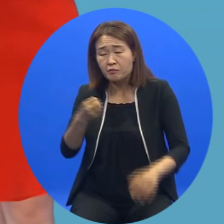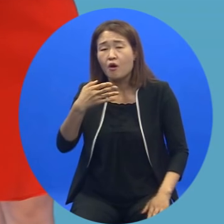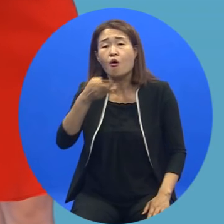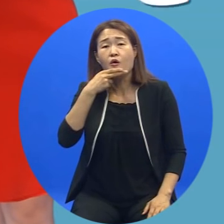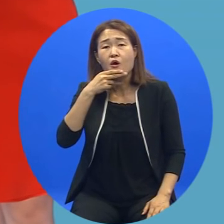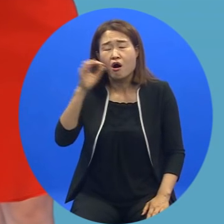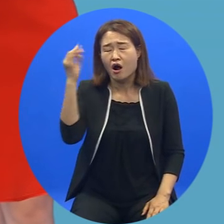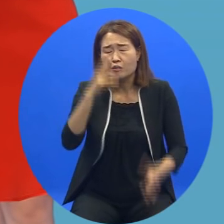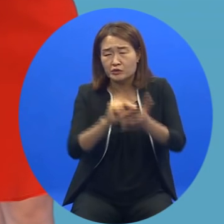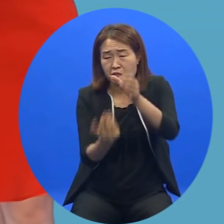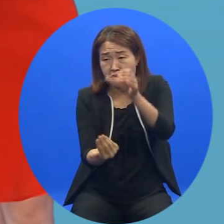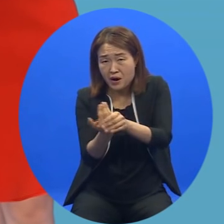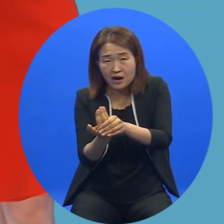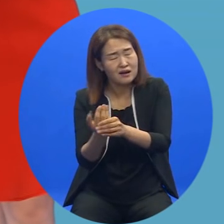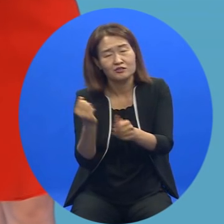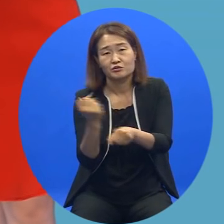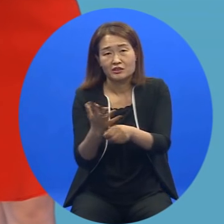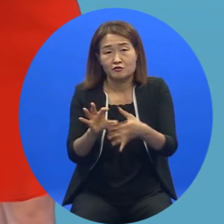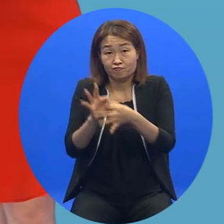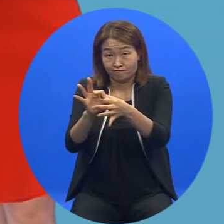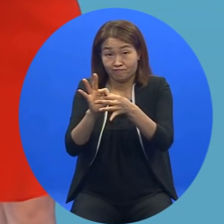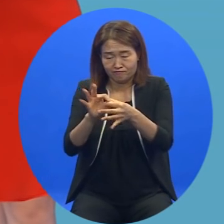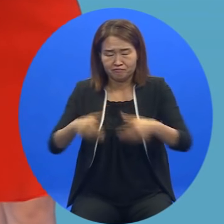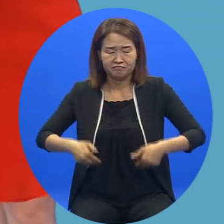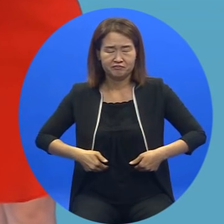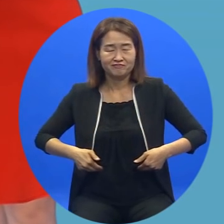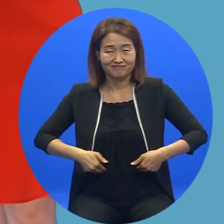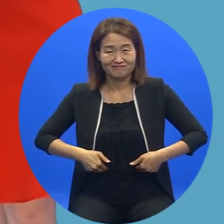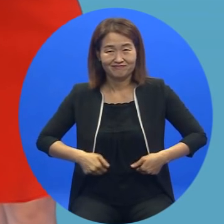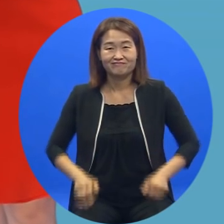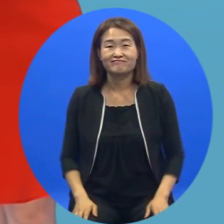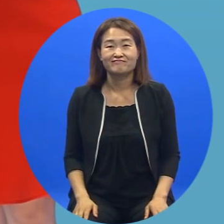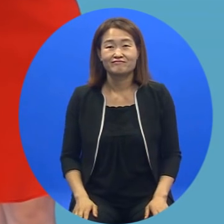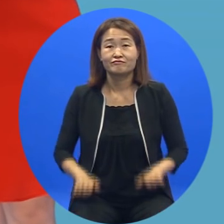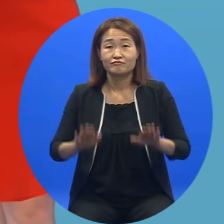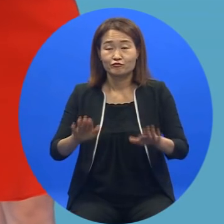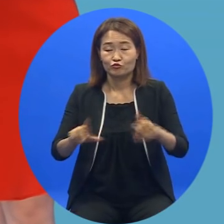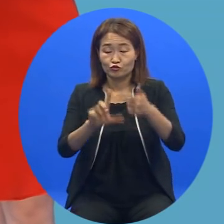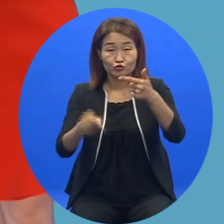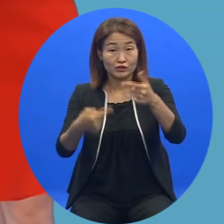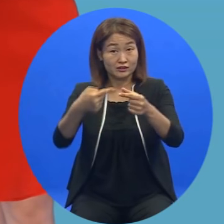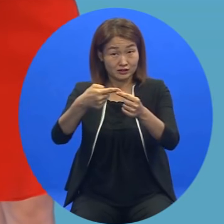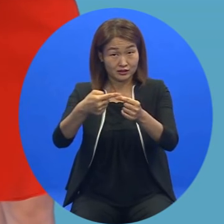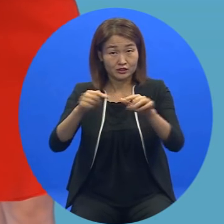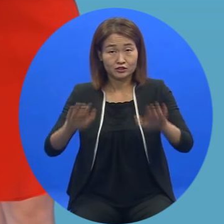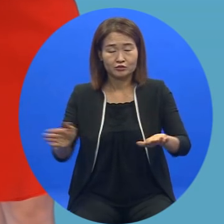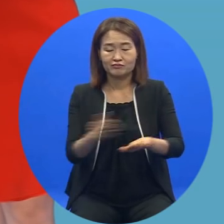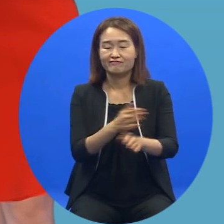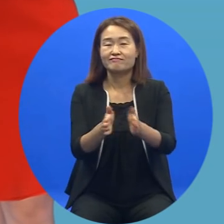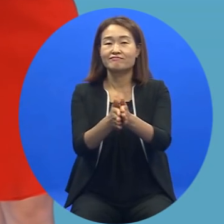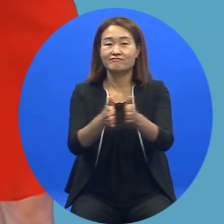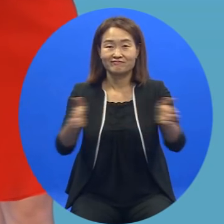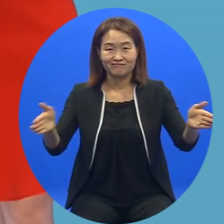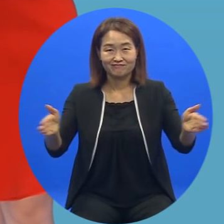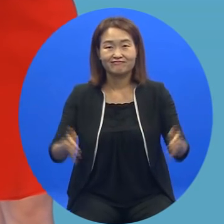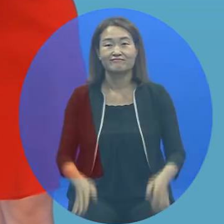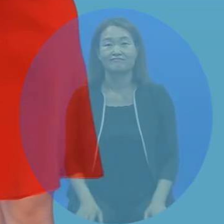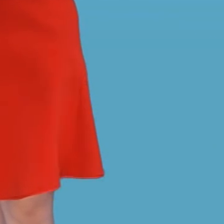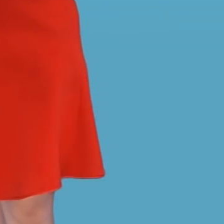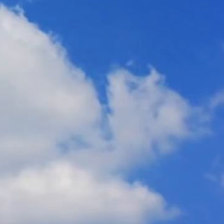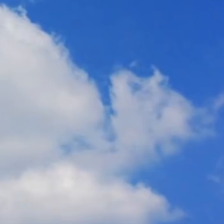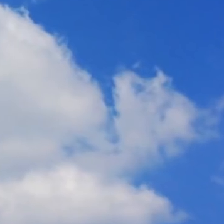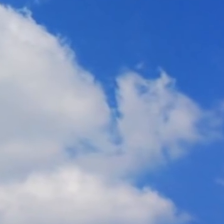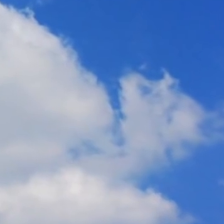만큼 관심과 대비만이 안전을 지킬 수 있는 최선의 방법입니다. 그럼 6월 첫째 주 날씨온 뉴스를